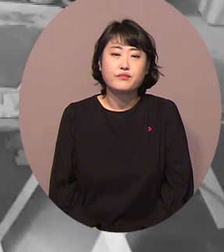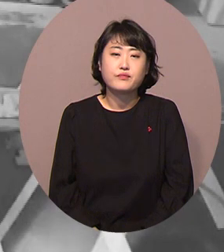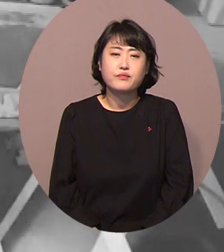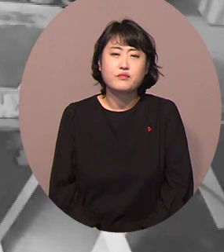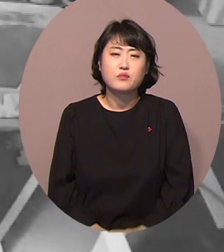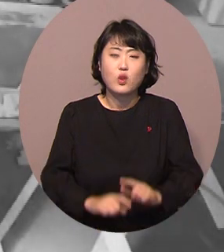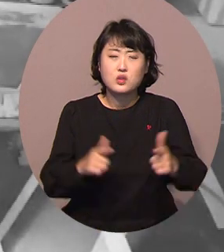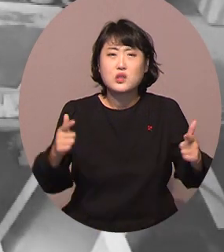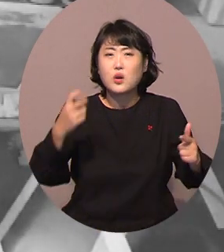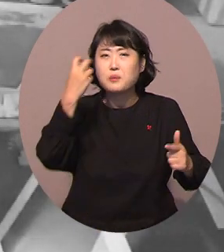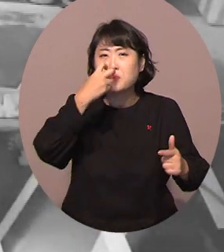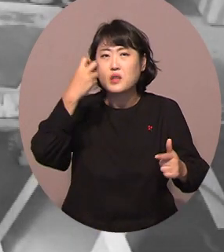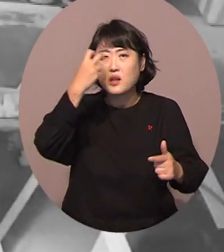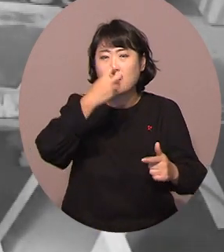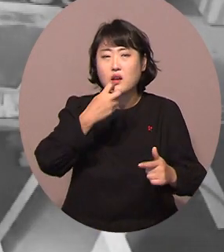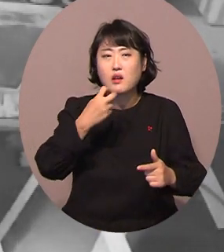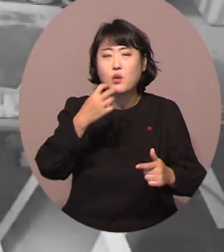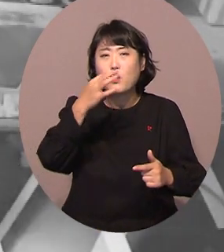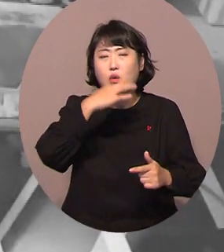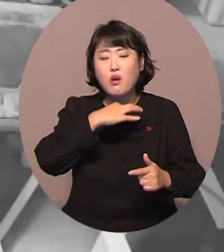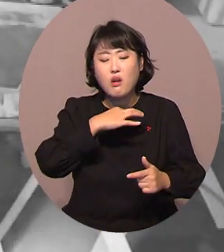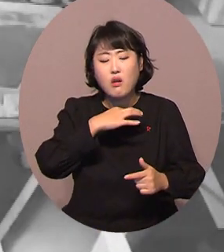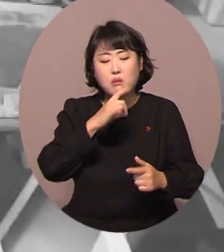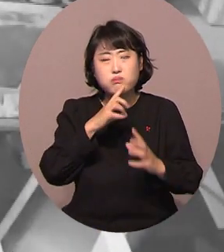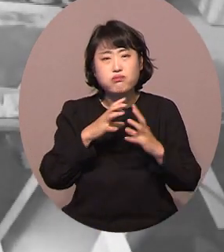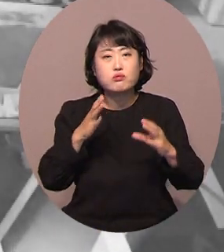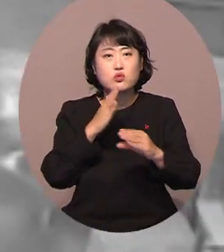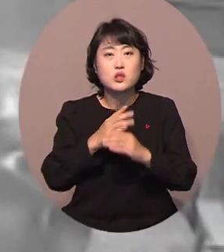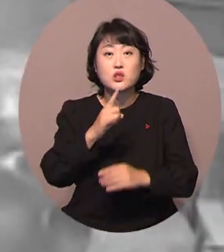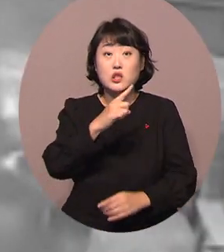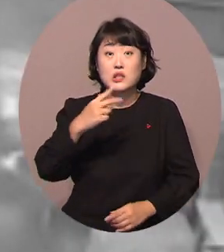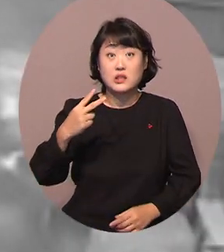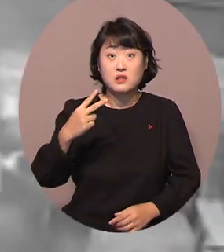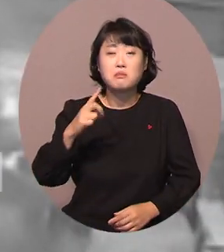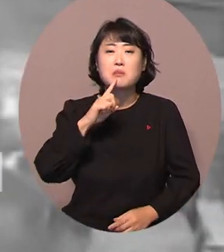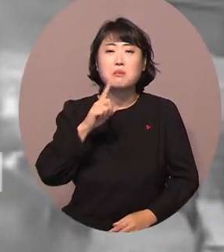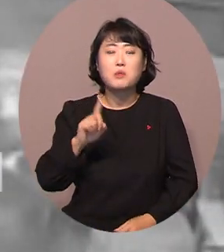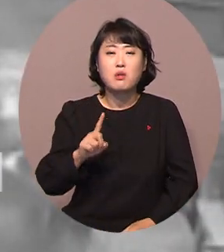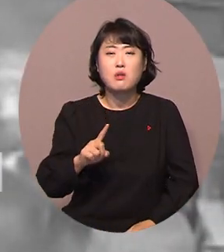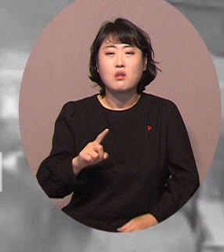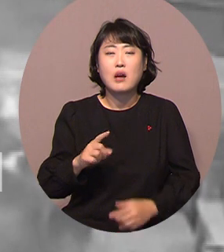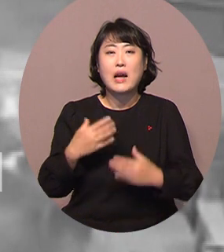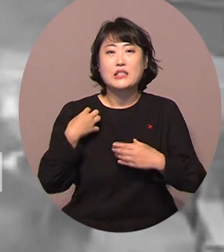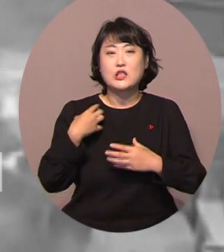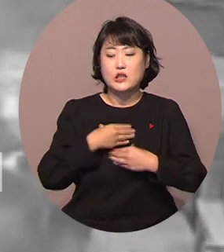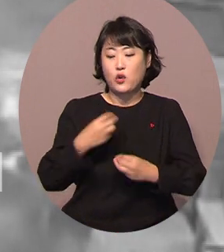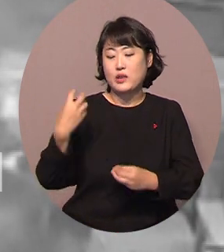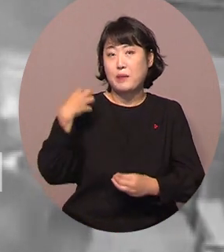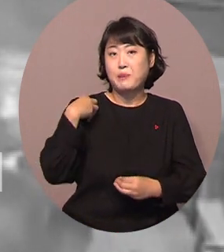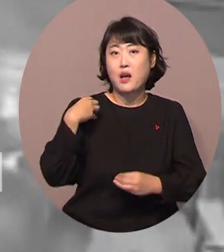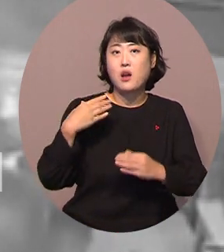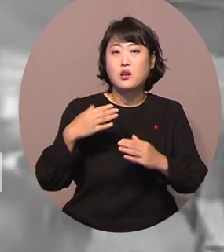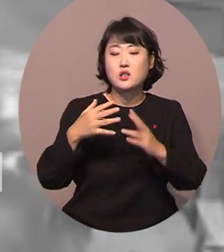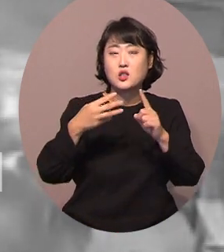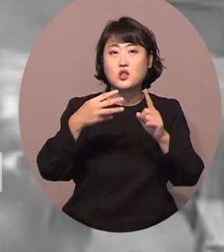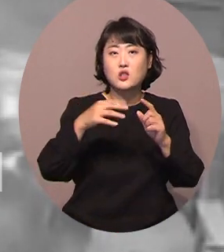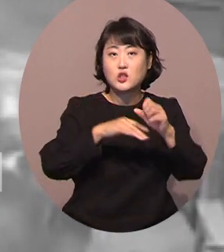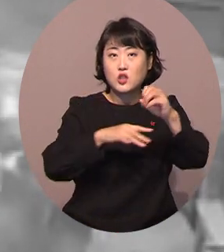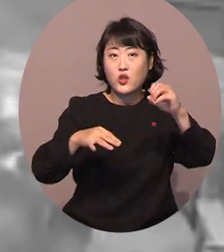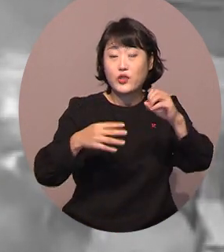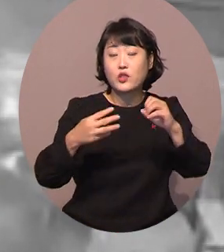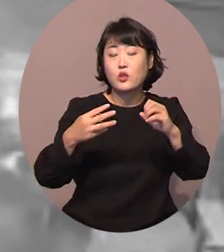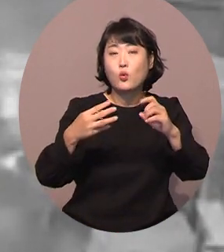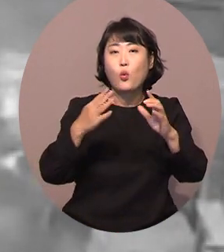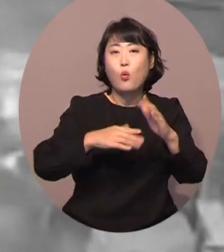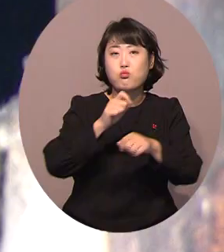각종 점검에 대한 실효성 논란이 커지는 가운데 경찰은 서천 특화시장 안전관리 업무 등을 담당하던 서천군 공무원을 불러